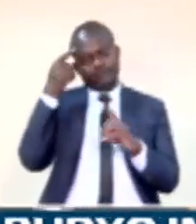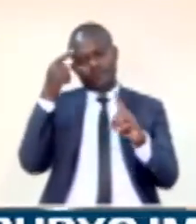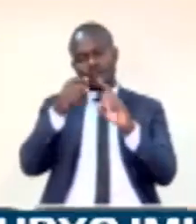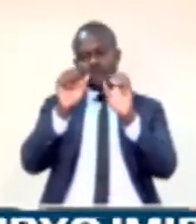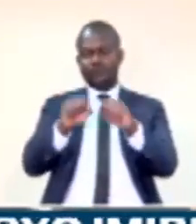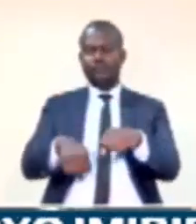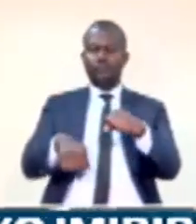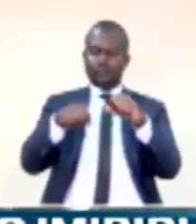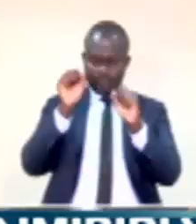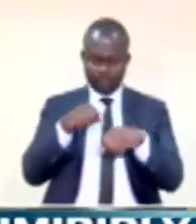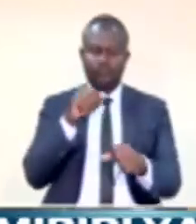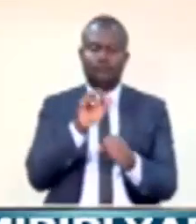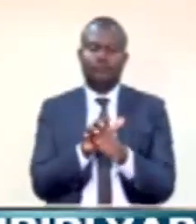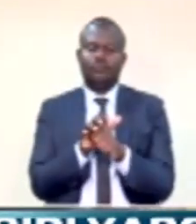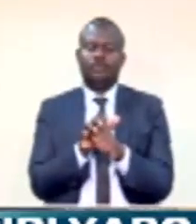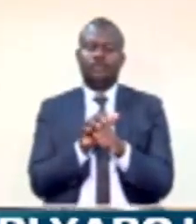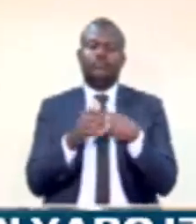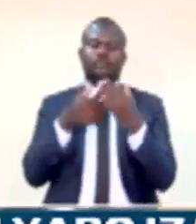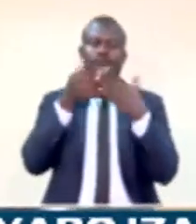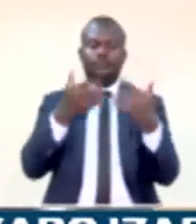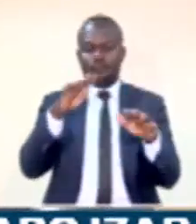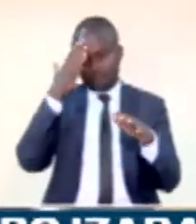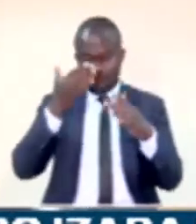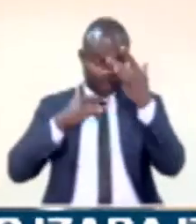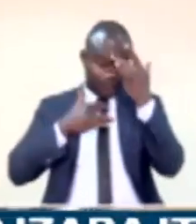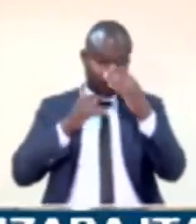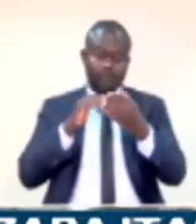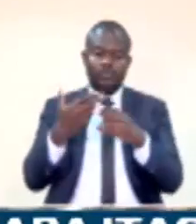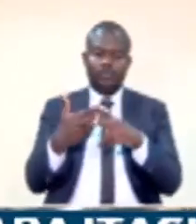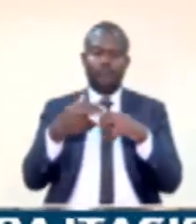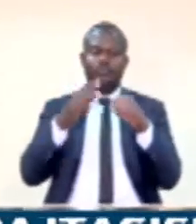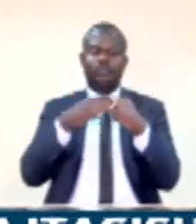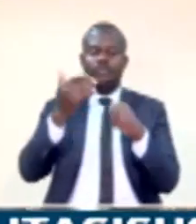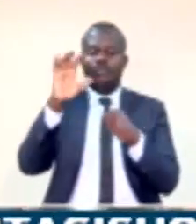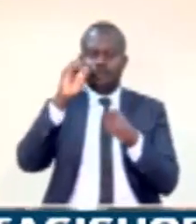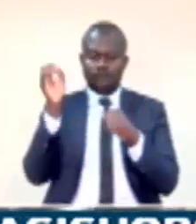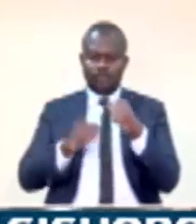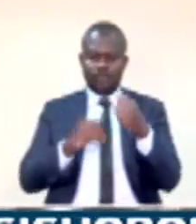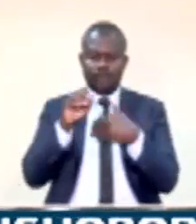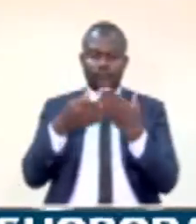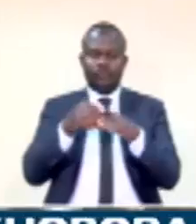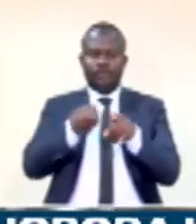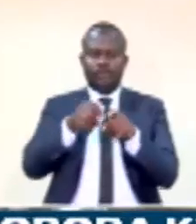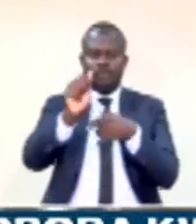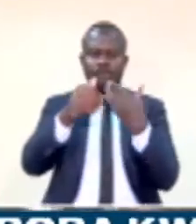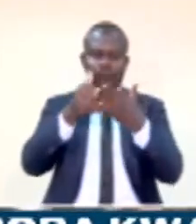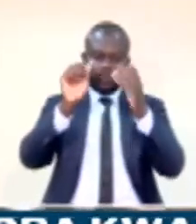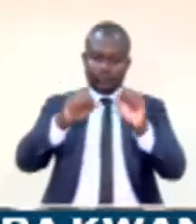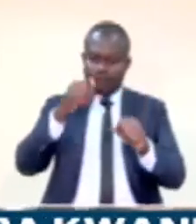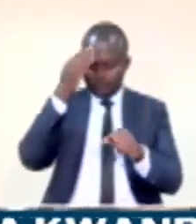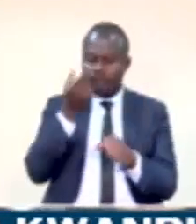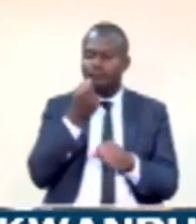n'umuhigo dushobora kwese. Abamaze kumenya ko banduye 95% kubashyira ku miti nabyo birashoboka kuko imiti